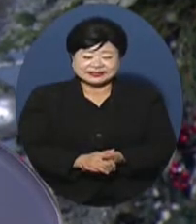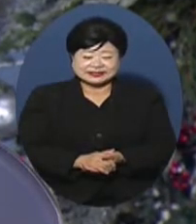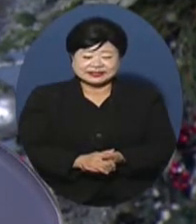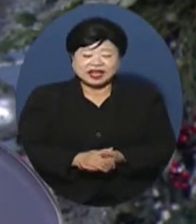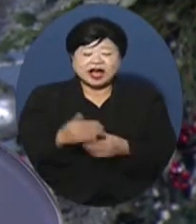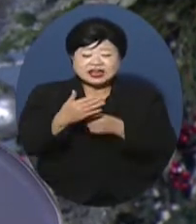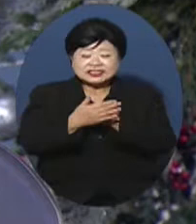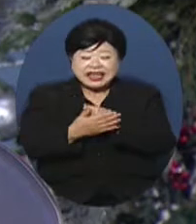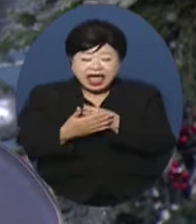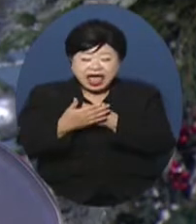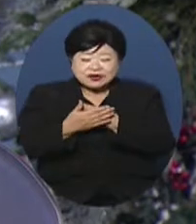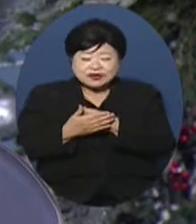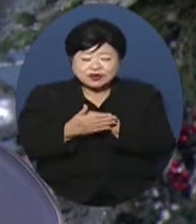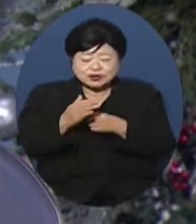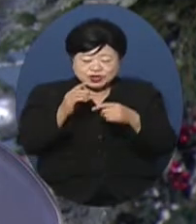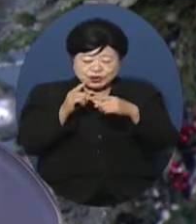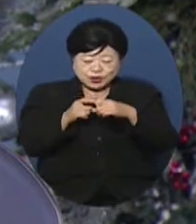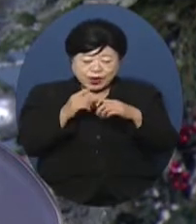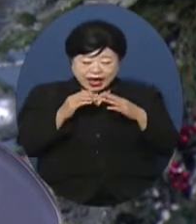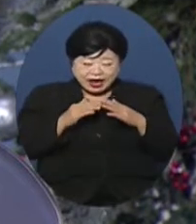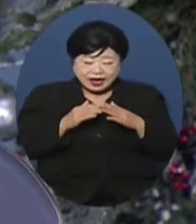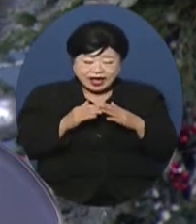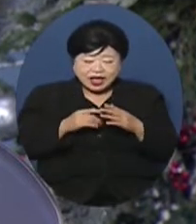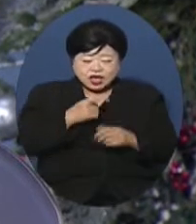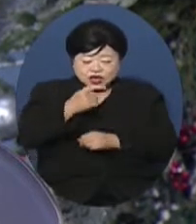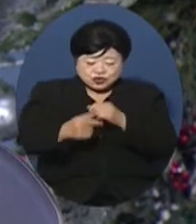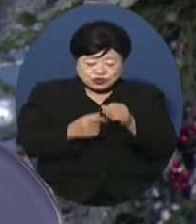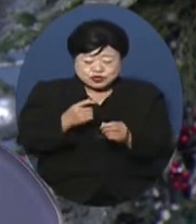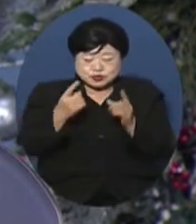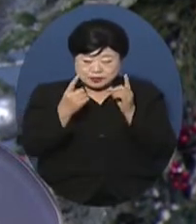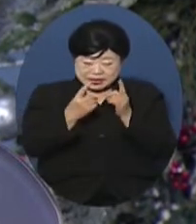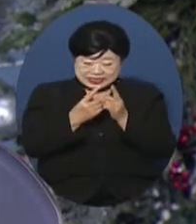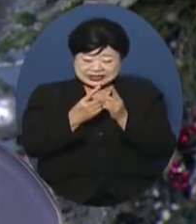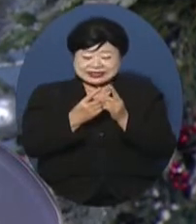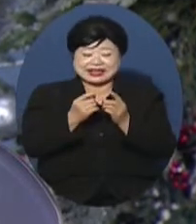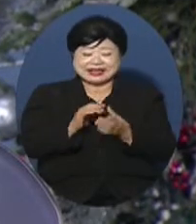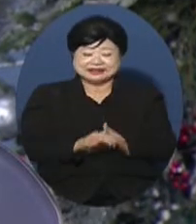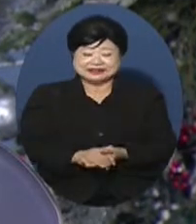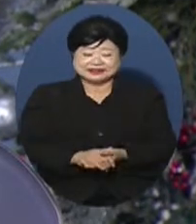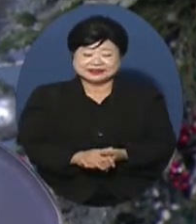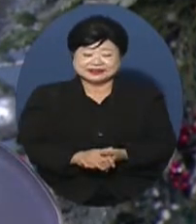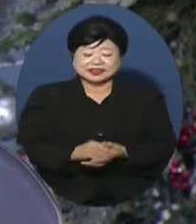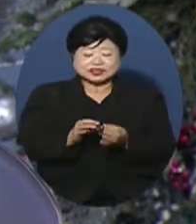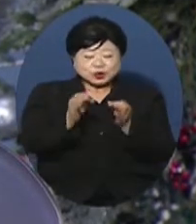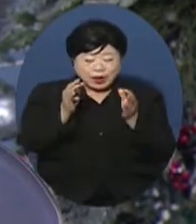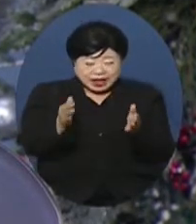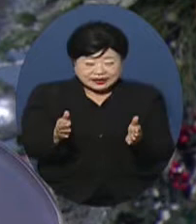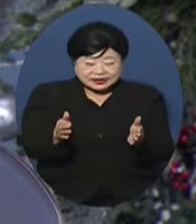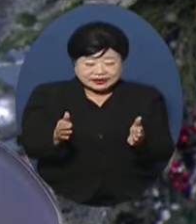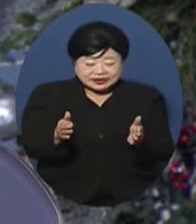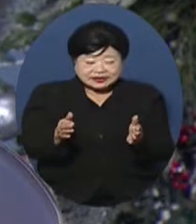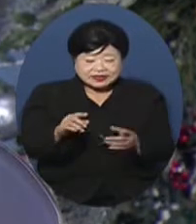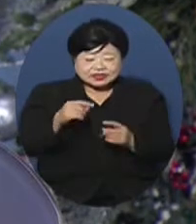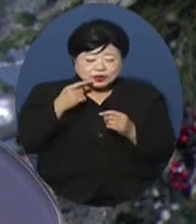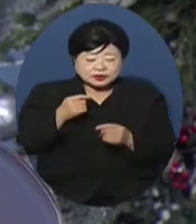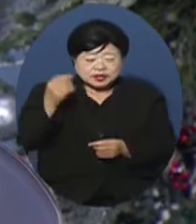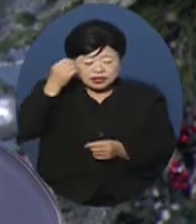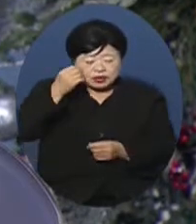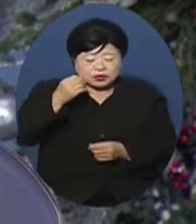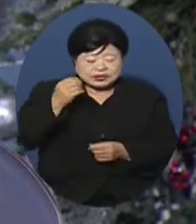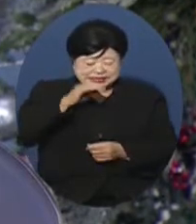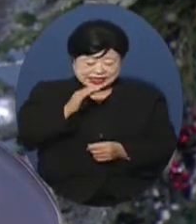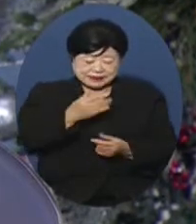은혜로 우리 교회가 60주년을 맞이해 했는데 그동안 제가 영원히 절대